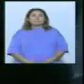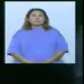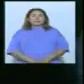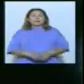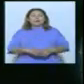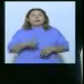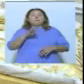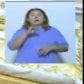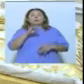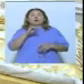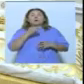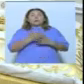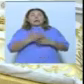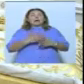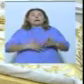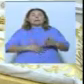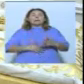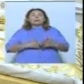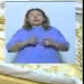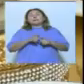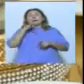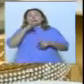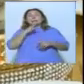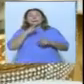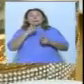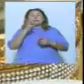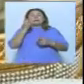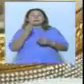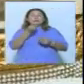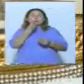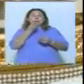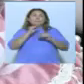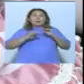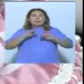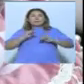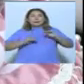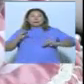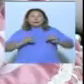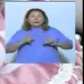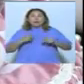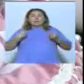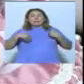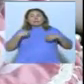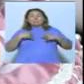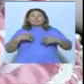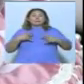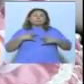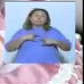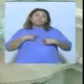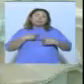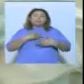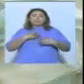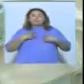Бал бауыр, жау жүрек, қарын бүрме шара барысында қазақтың ұлттық тағамдары киімдер мен тұрмыстық бұйымдарынан көрме ұйымдастырылды.